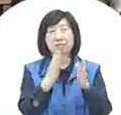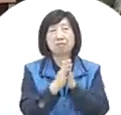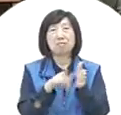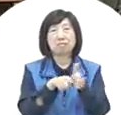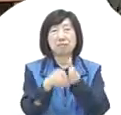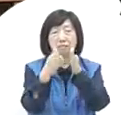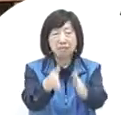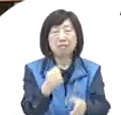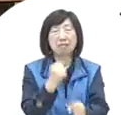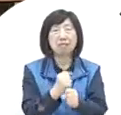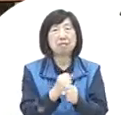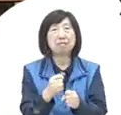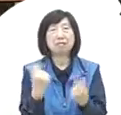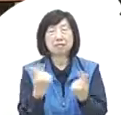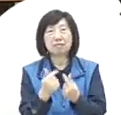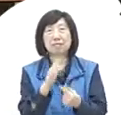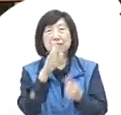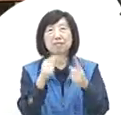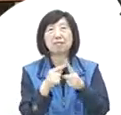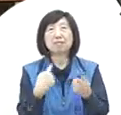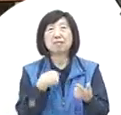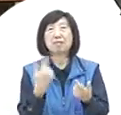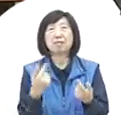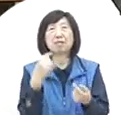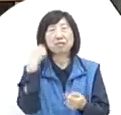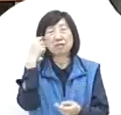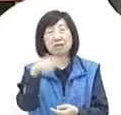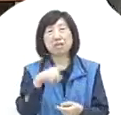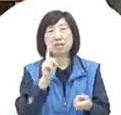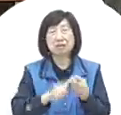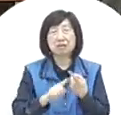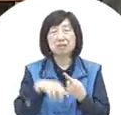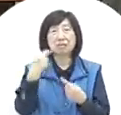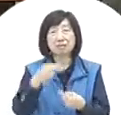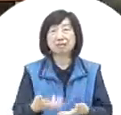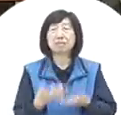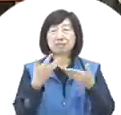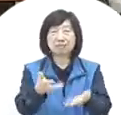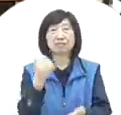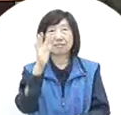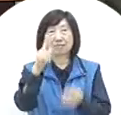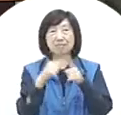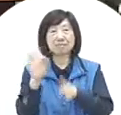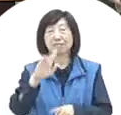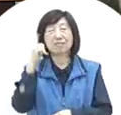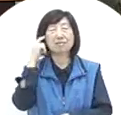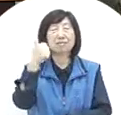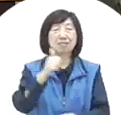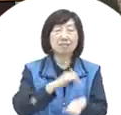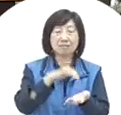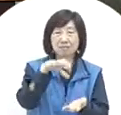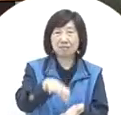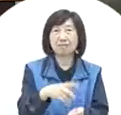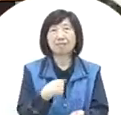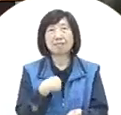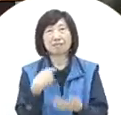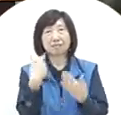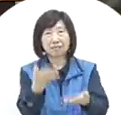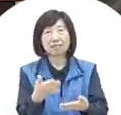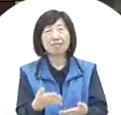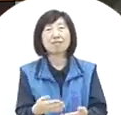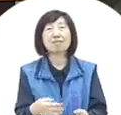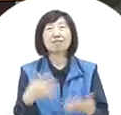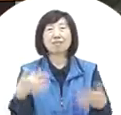不管是污名化，或者是我们有提供，要让很多他不太想去到医院，或者他自己，我们给他非常多的管